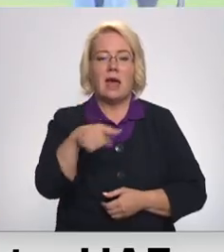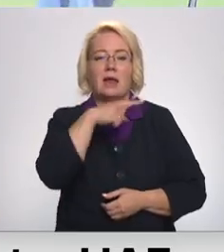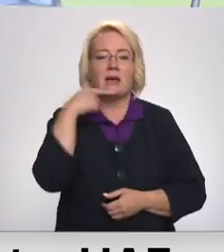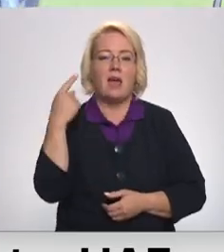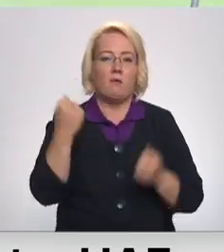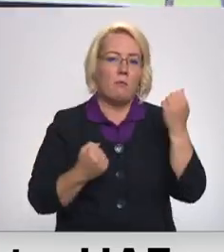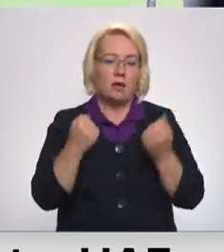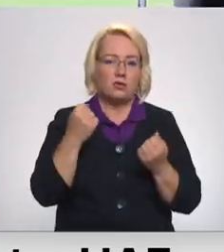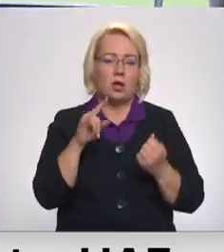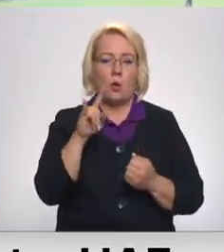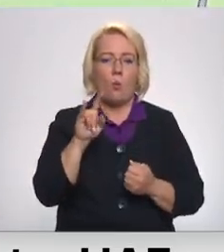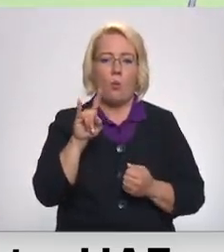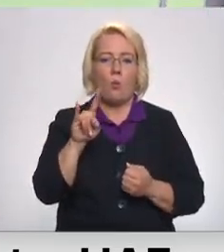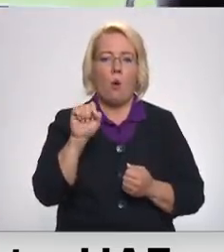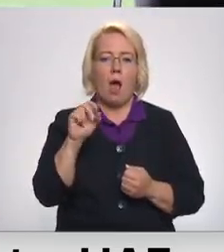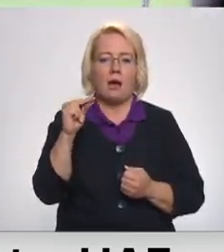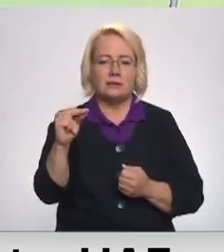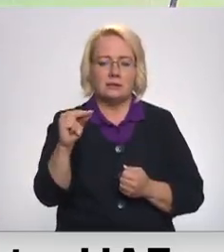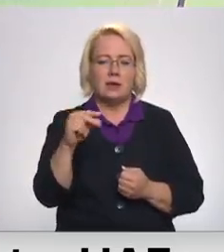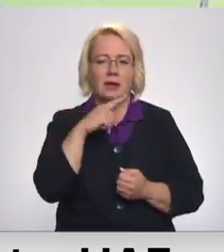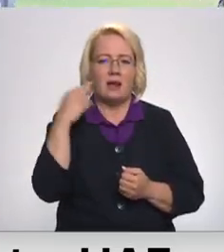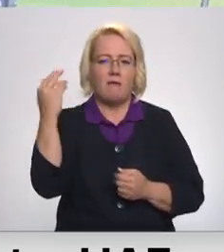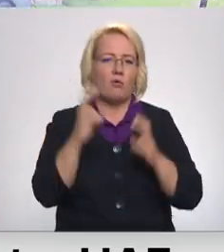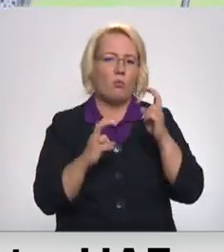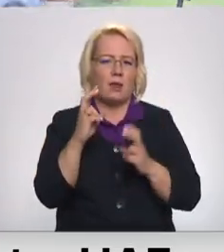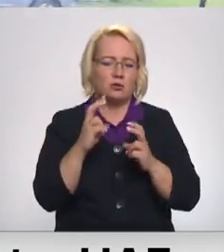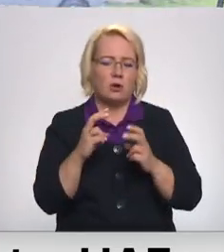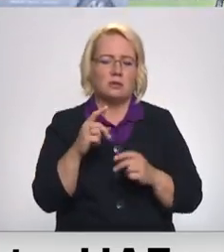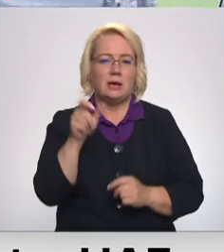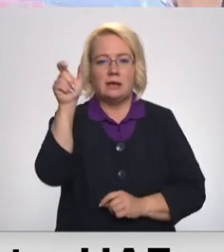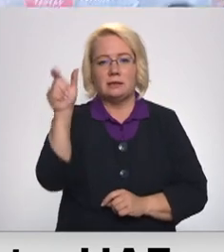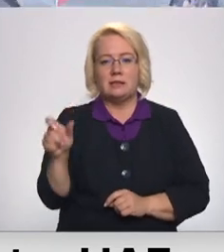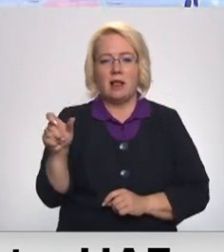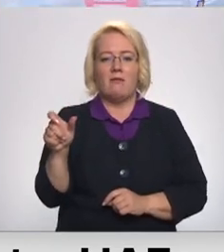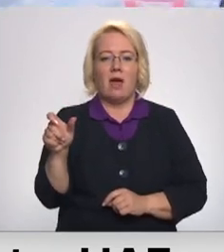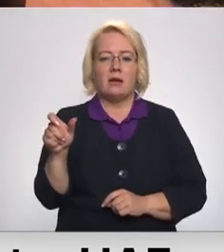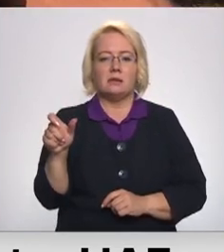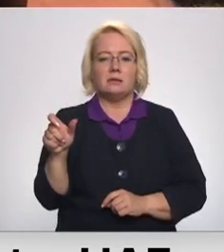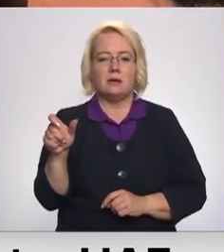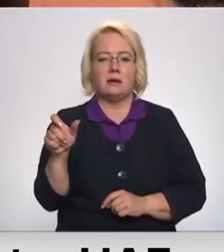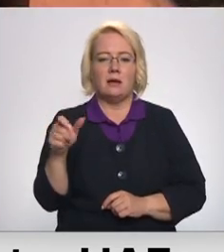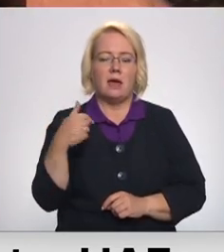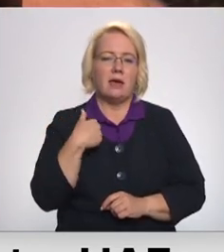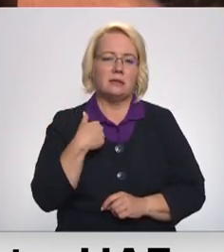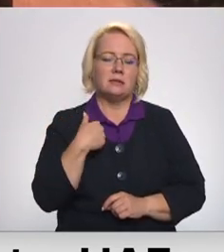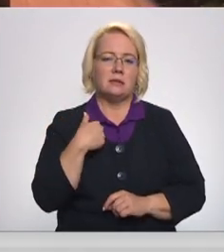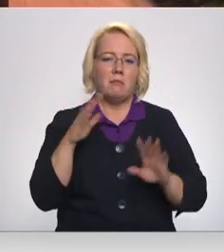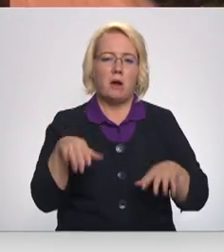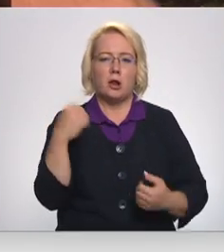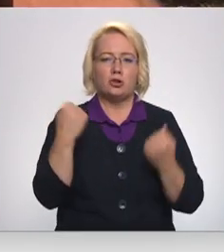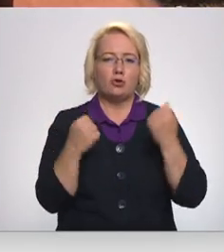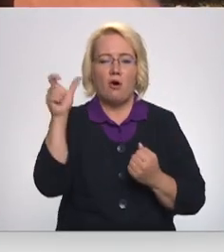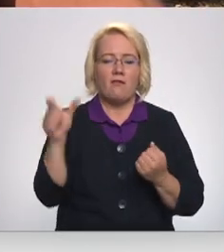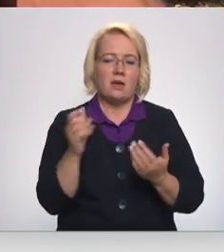Uļjanovskas rūpnicā taisīts. Nu, acīm redzot, cilvēks es te par šoferīti